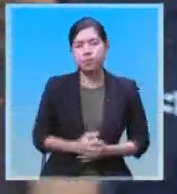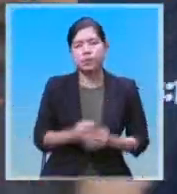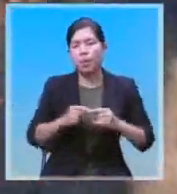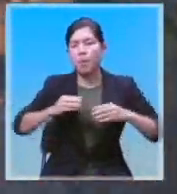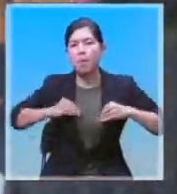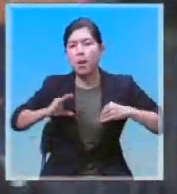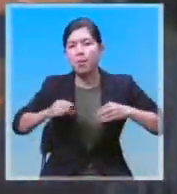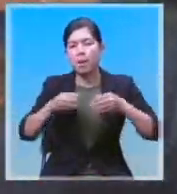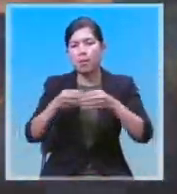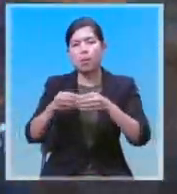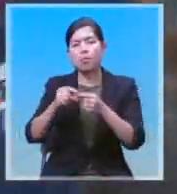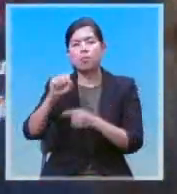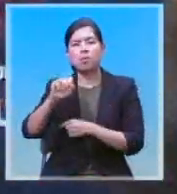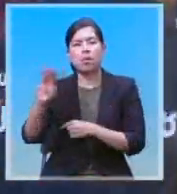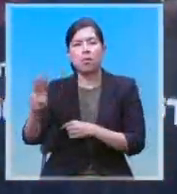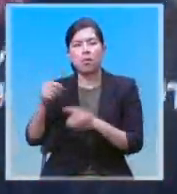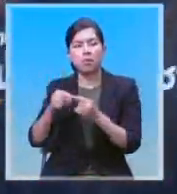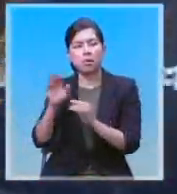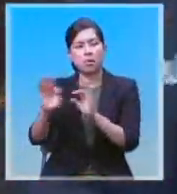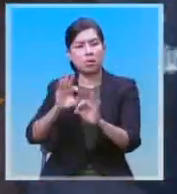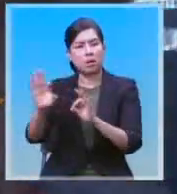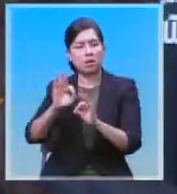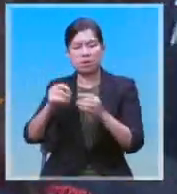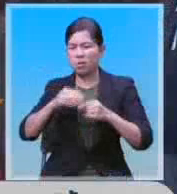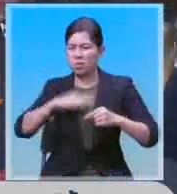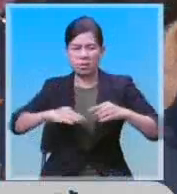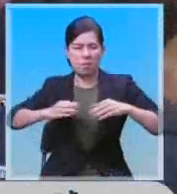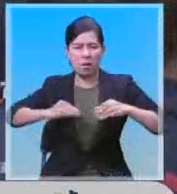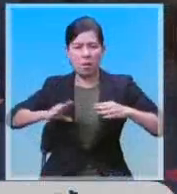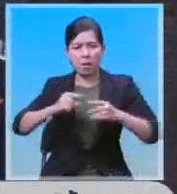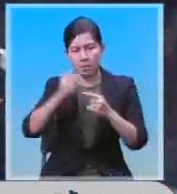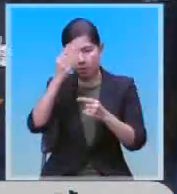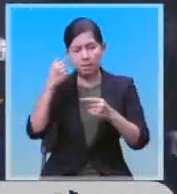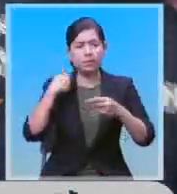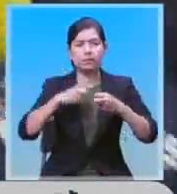วนส.ว.เข้าไปมีส่วนคัดเลือกเพราะจะทำให้เกิดปัญหาความวุ่นวายตามมา